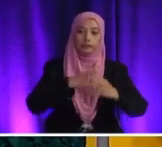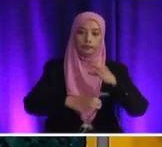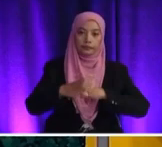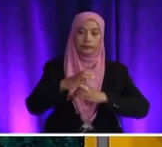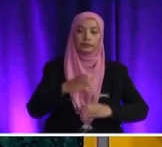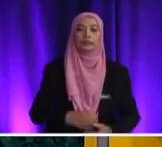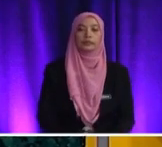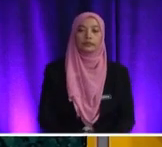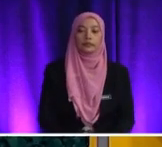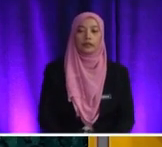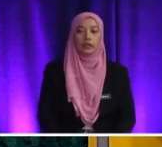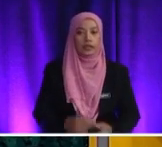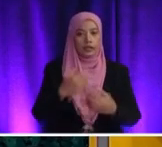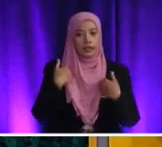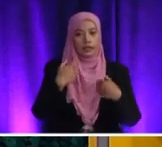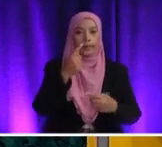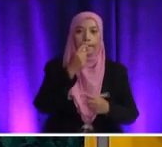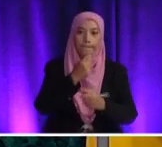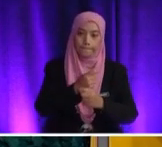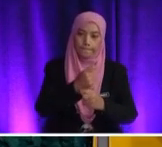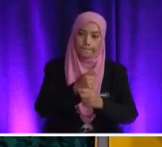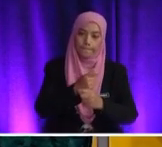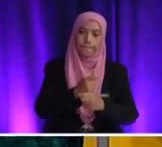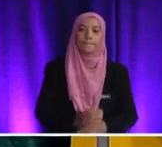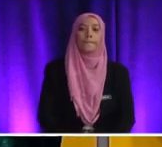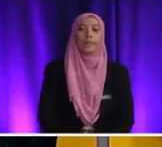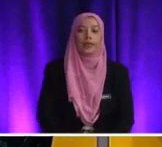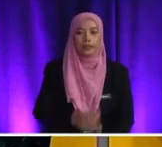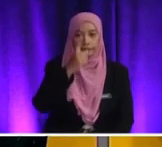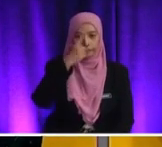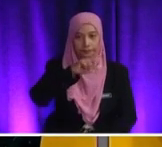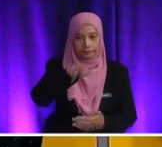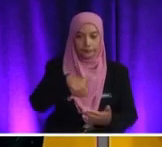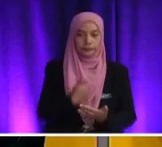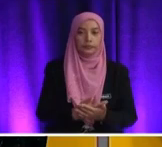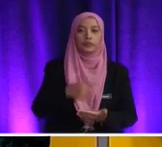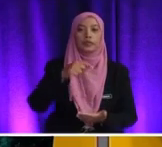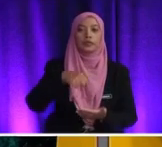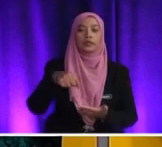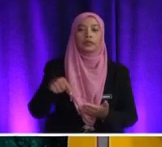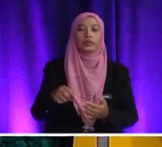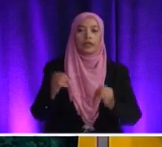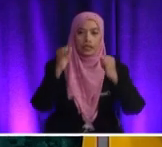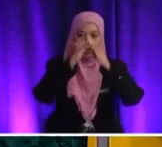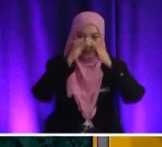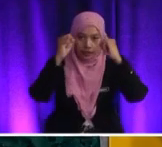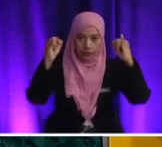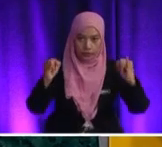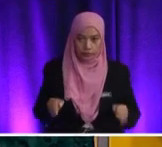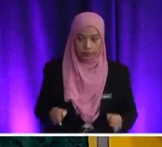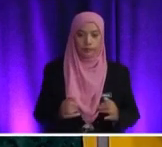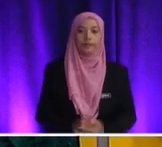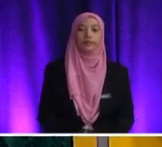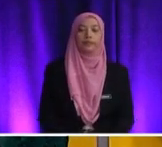kaliannya senyum-senyum tapi kena Sule rezume ah